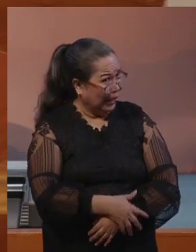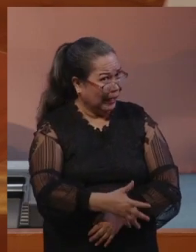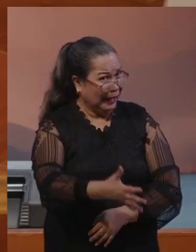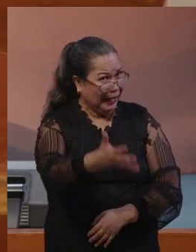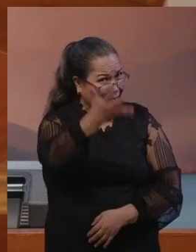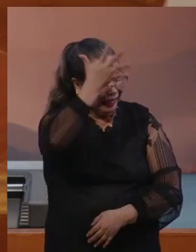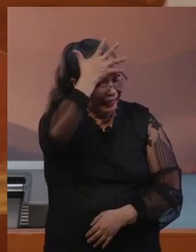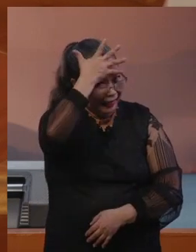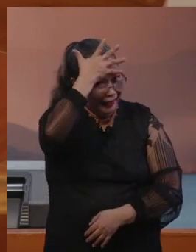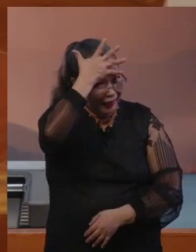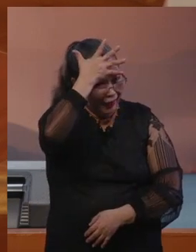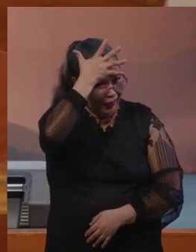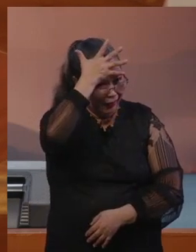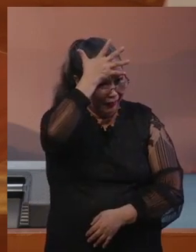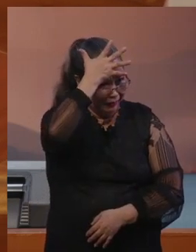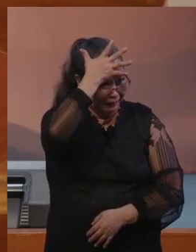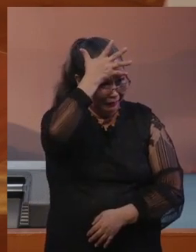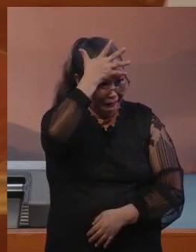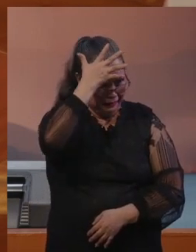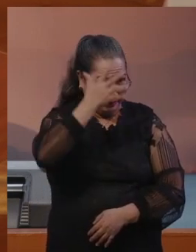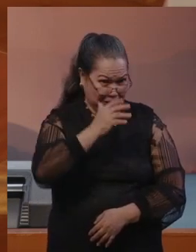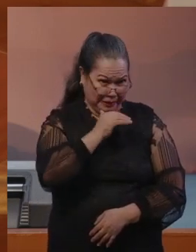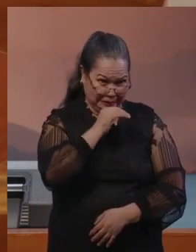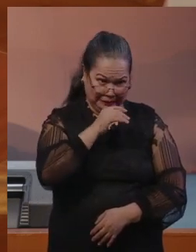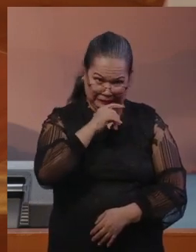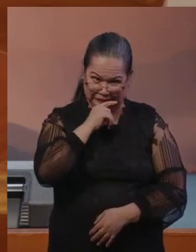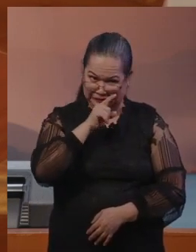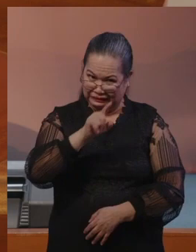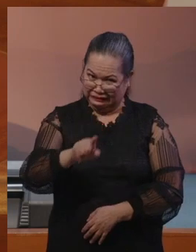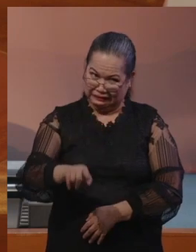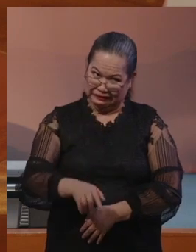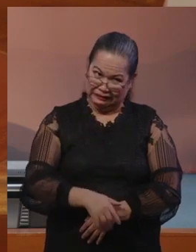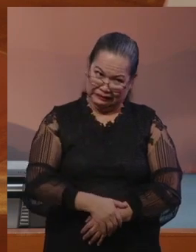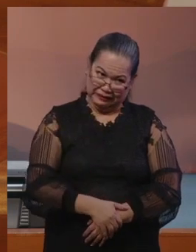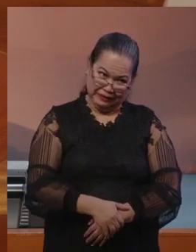Sabi nga ng mga bata charot. Di ba?